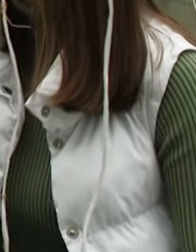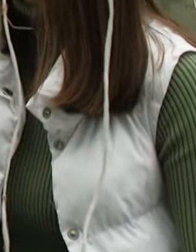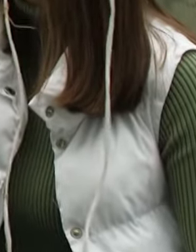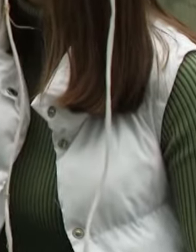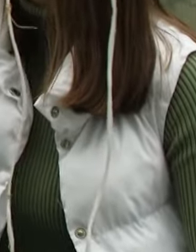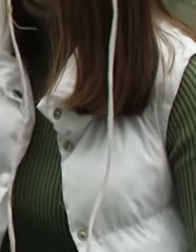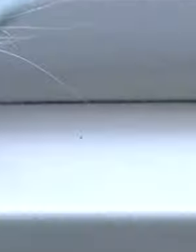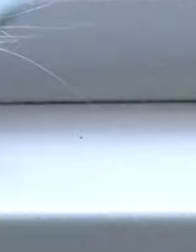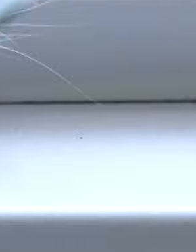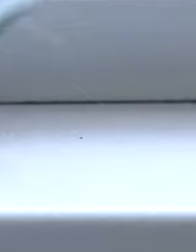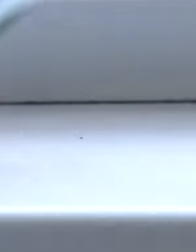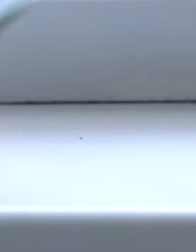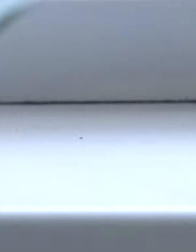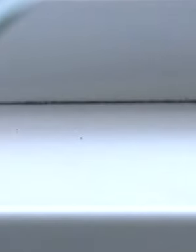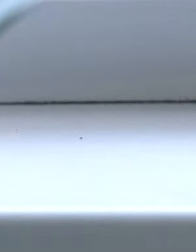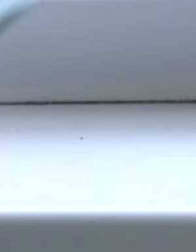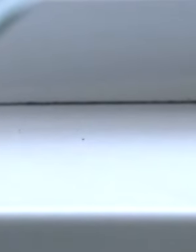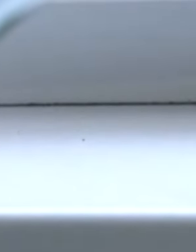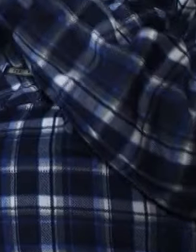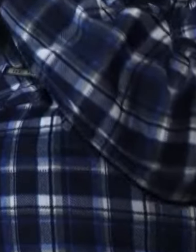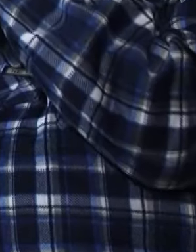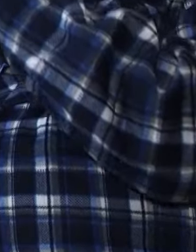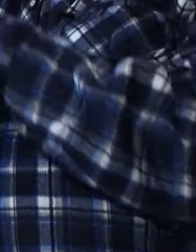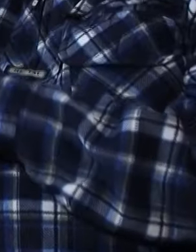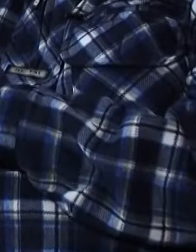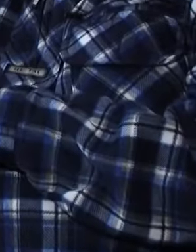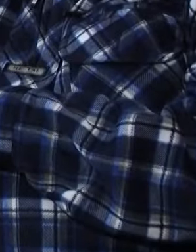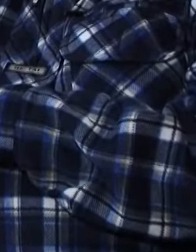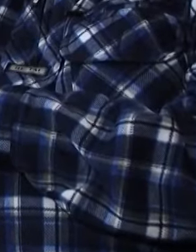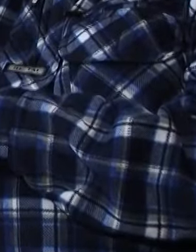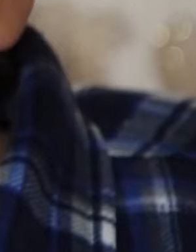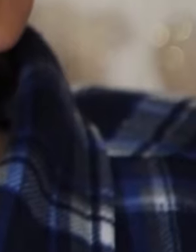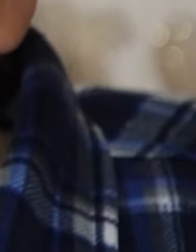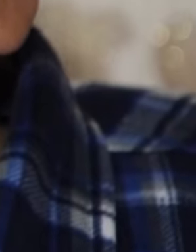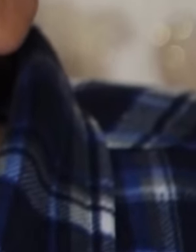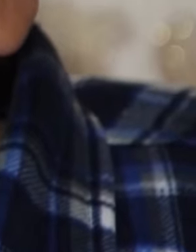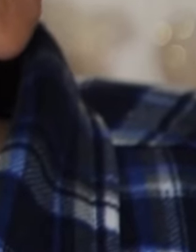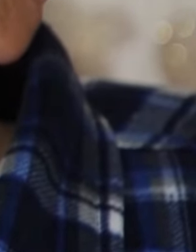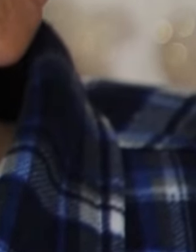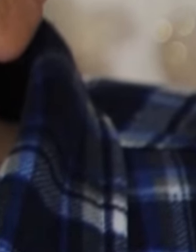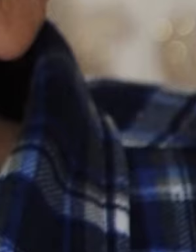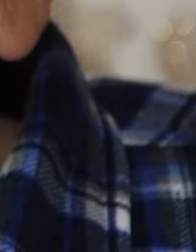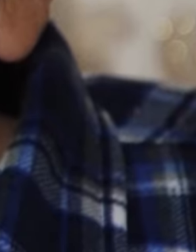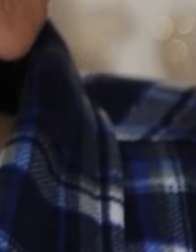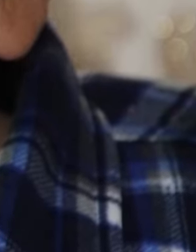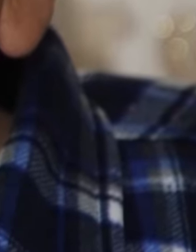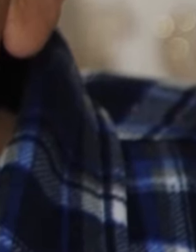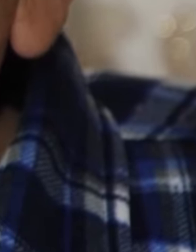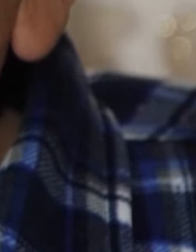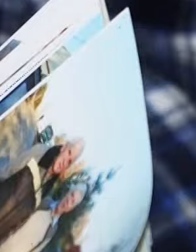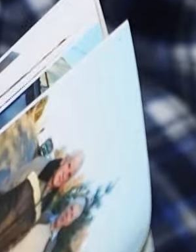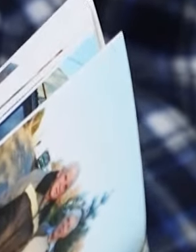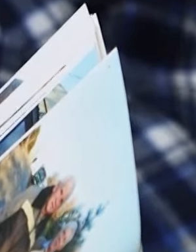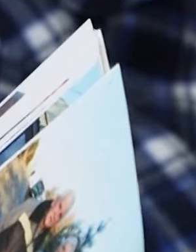полью понемножку. Вместе сквозь года супружеская пара из Шебекинского села отмечает 60-летие совместной жизни. Расскажем